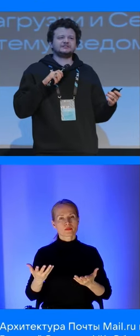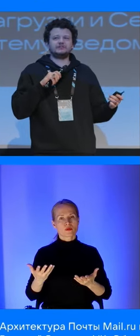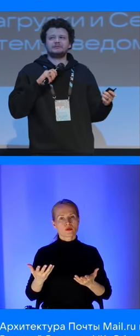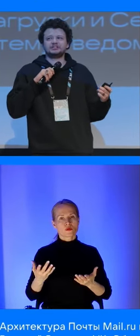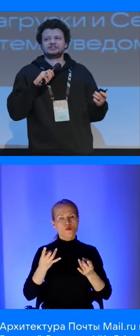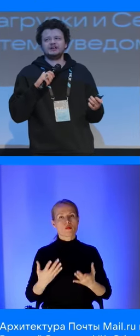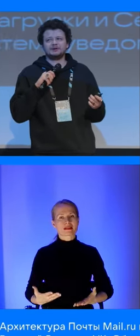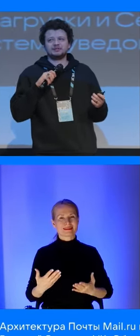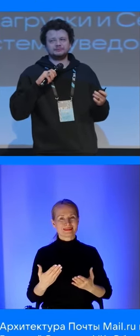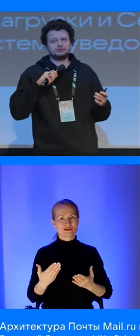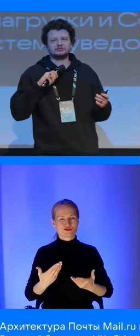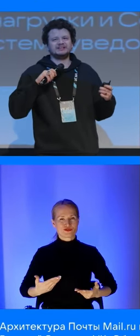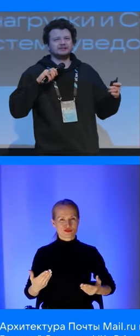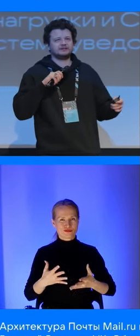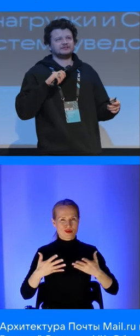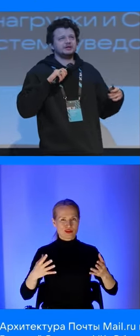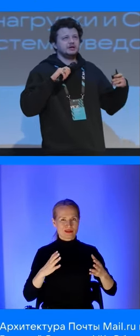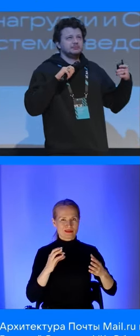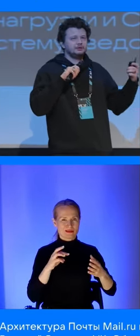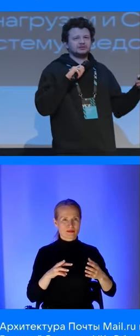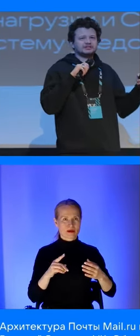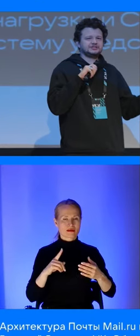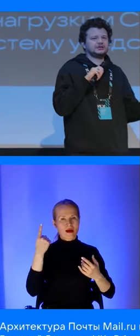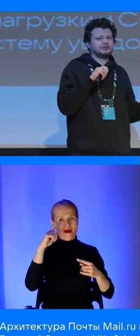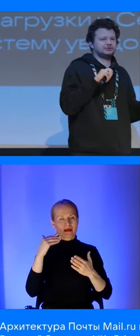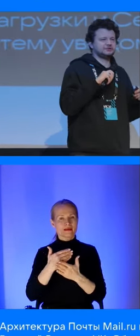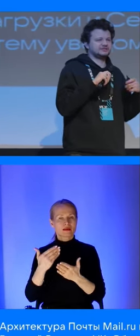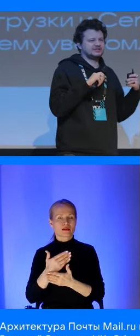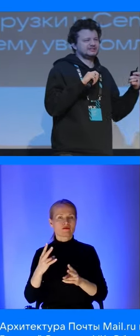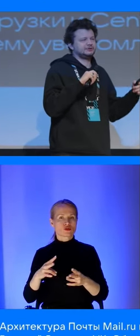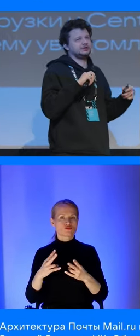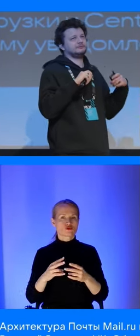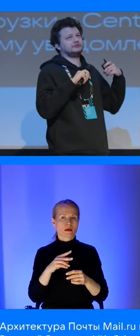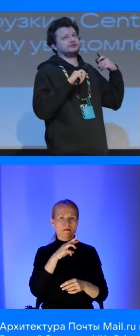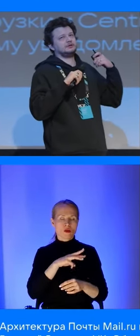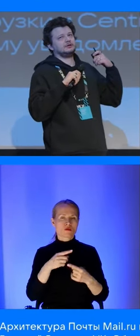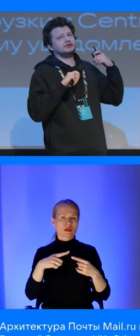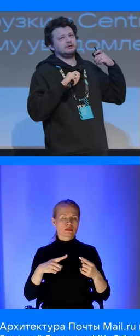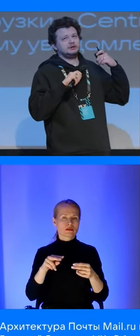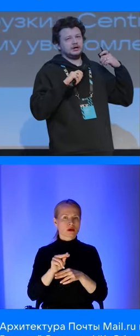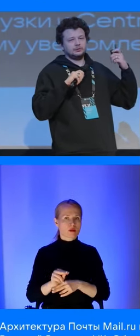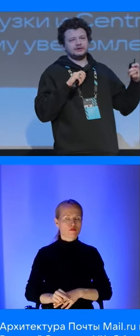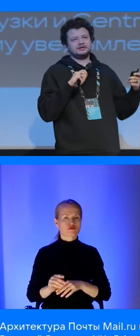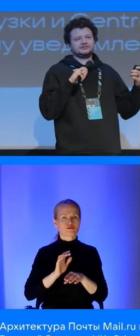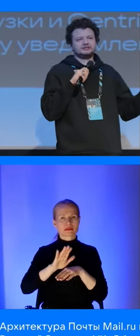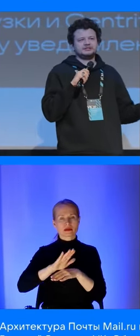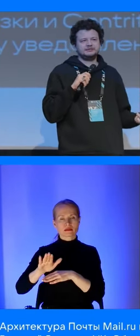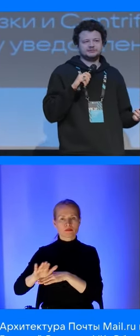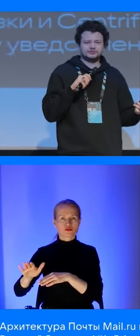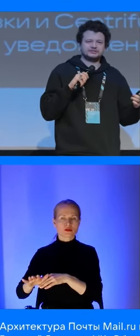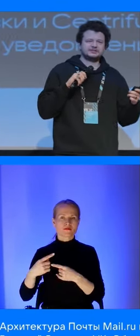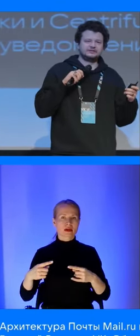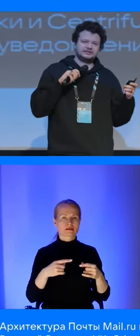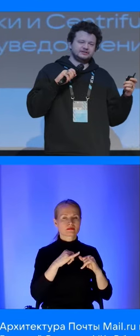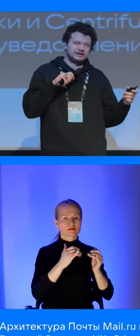упрощать жизнь в больших системах, когда вам не нужно генерировать миллионы различных обработчиков и слать сообщения в огромное количество разных